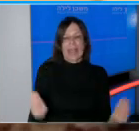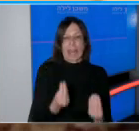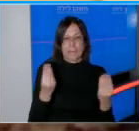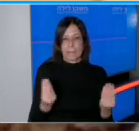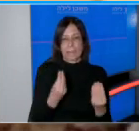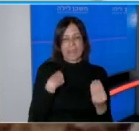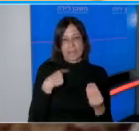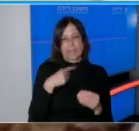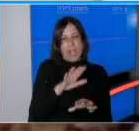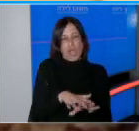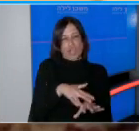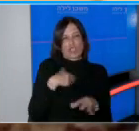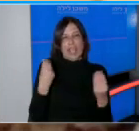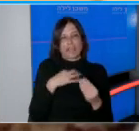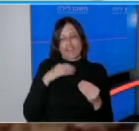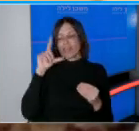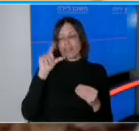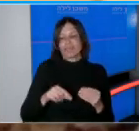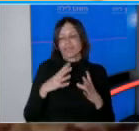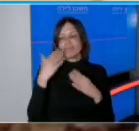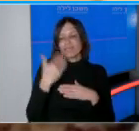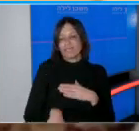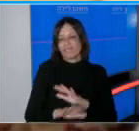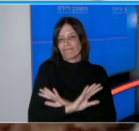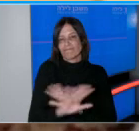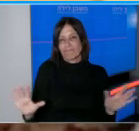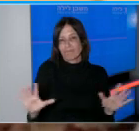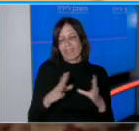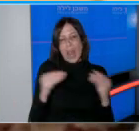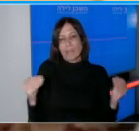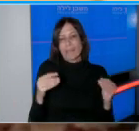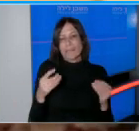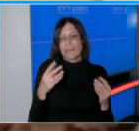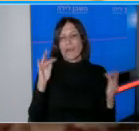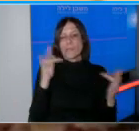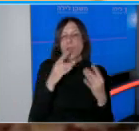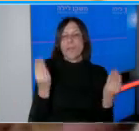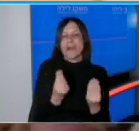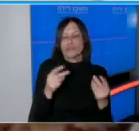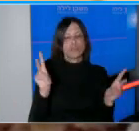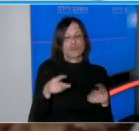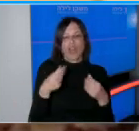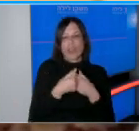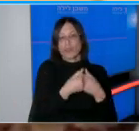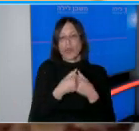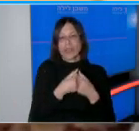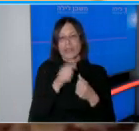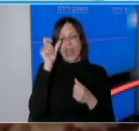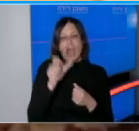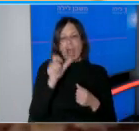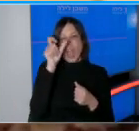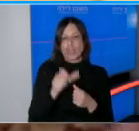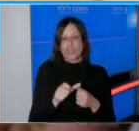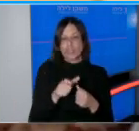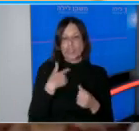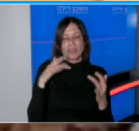שהכלים שלי הולכים ונעלמים אל מול משהו ש... איך אפשר להתמודד איתו? אנשים נמצאים בתוך תקיעות הולכת